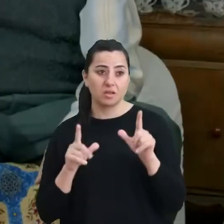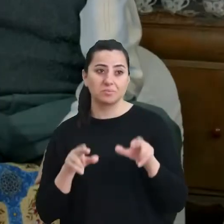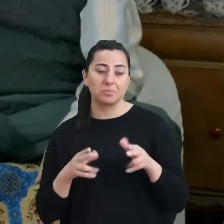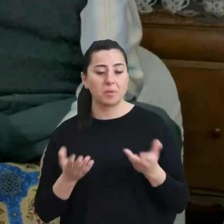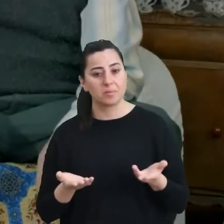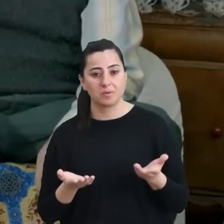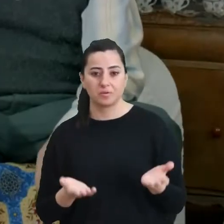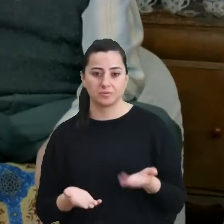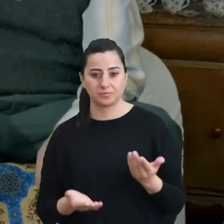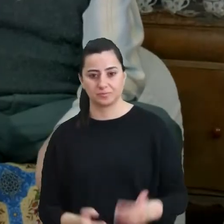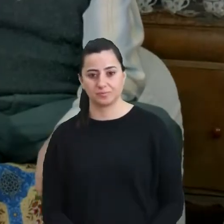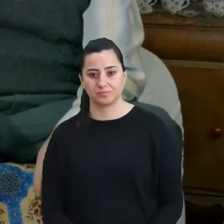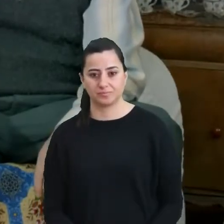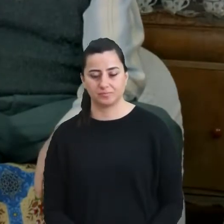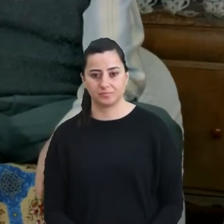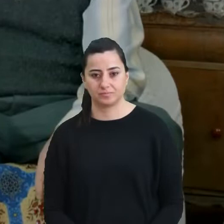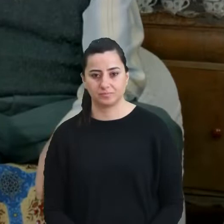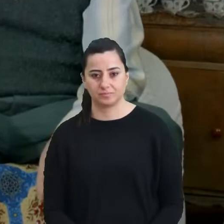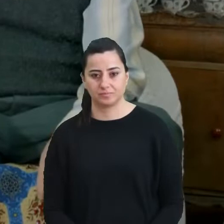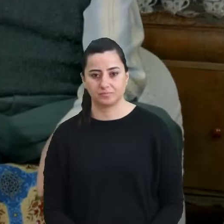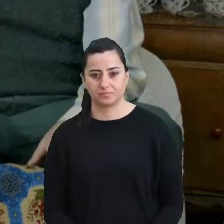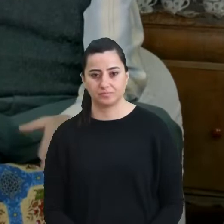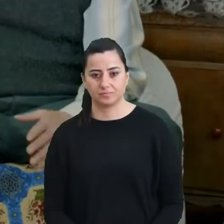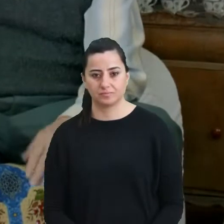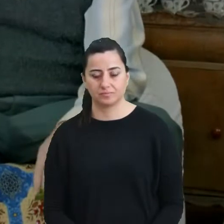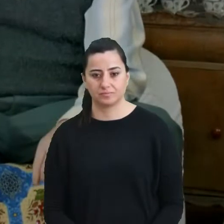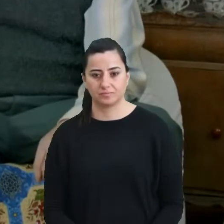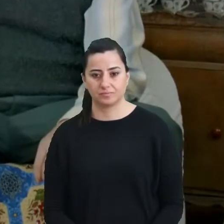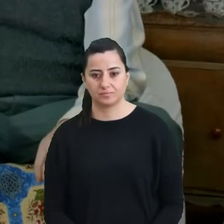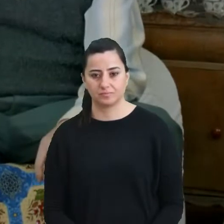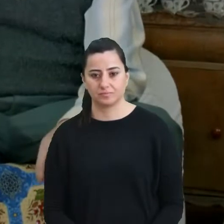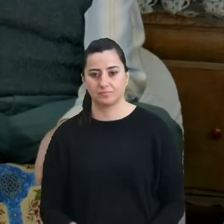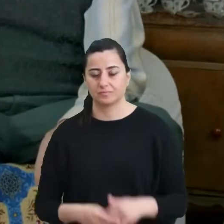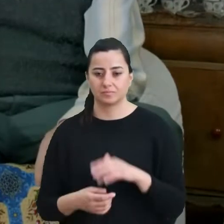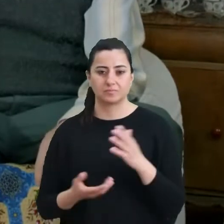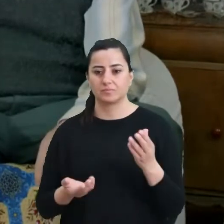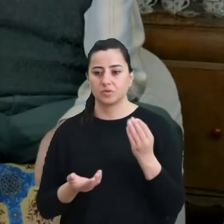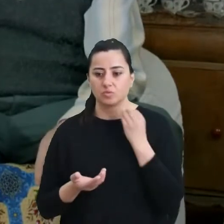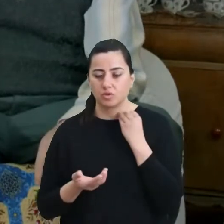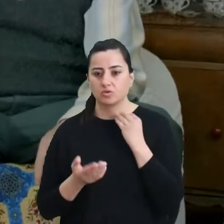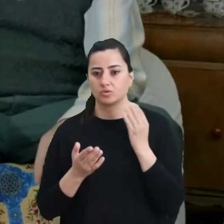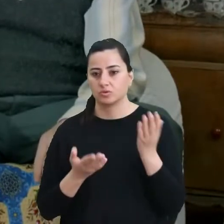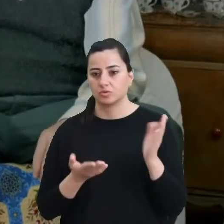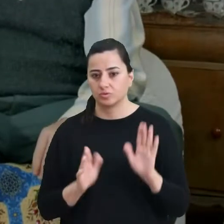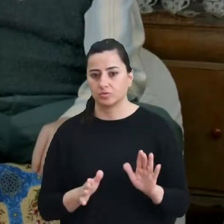ama. Düşünceli kaçırdı bakışlarını. Nalbant'ın borcu da duruyor ama.